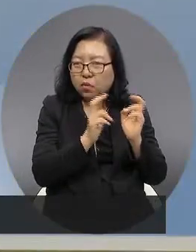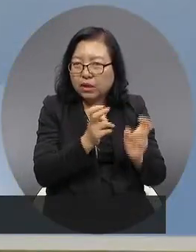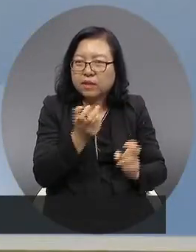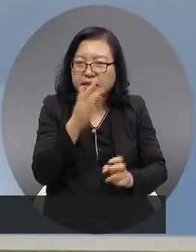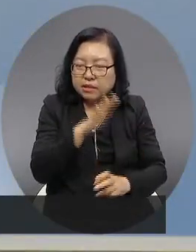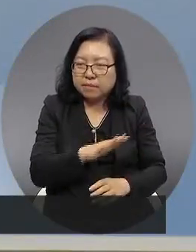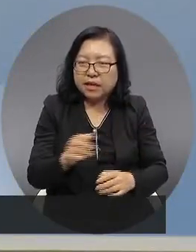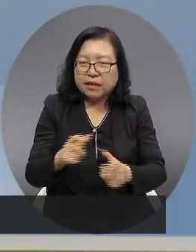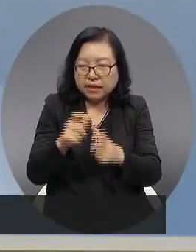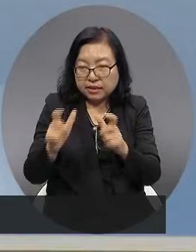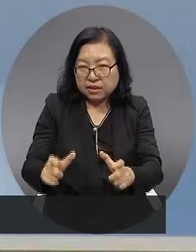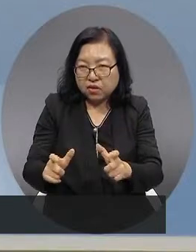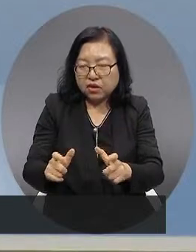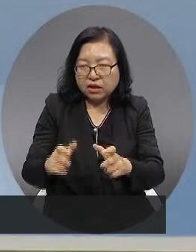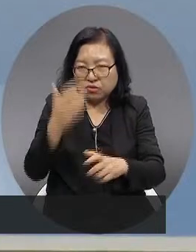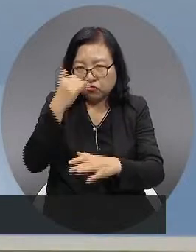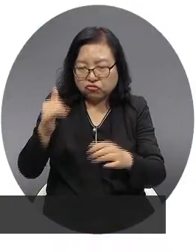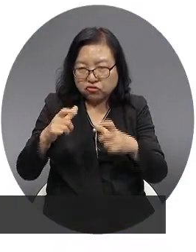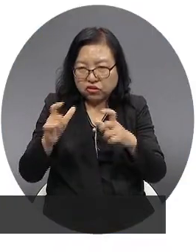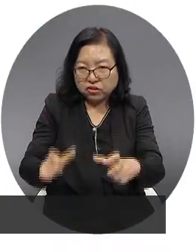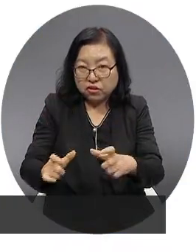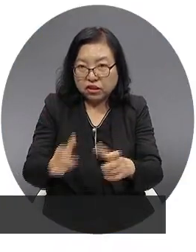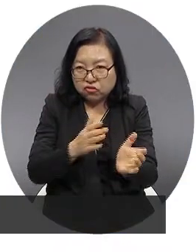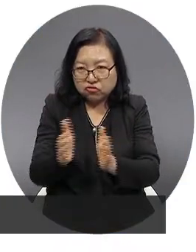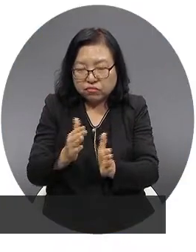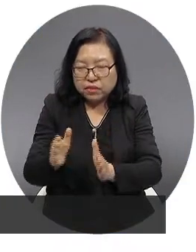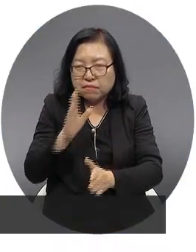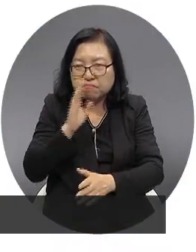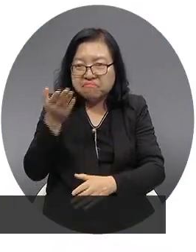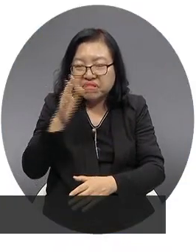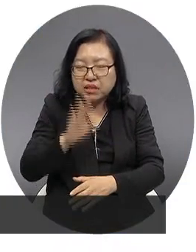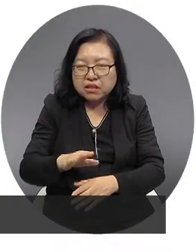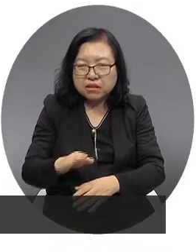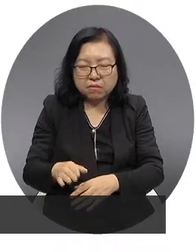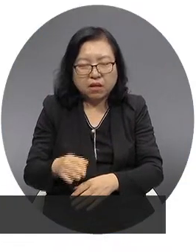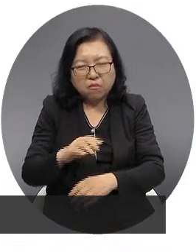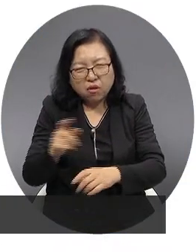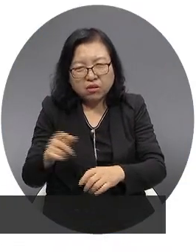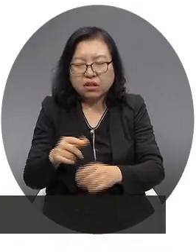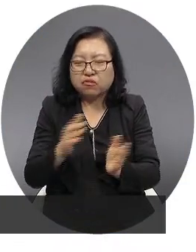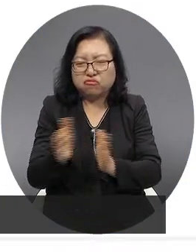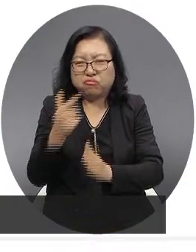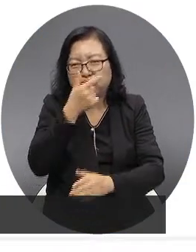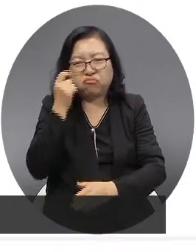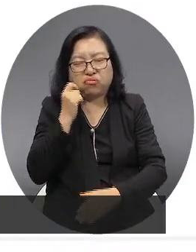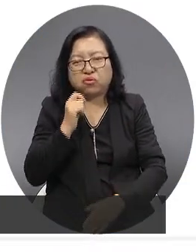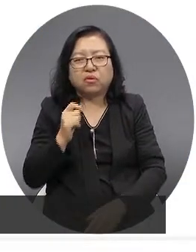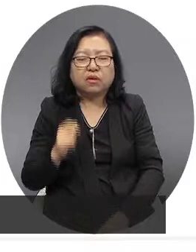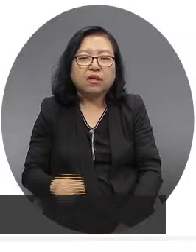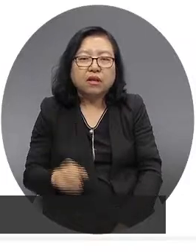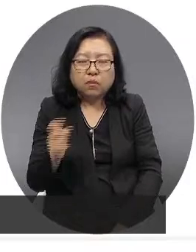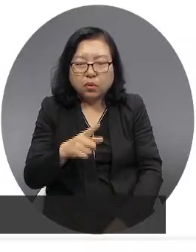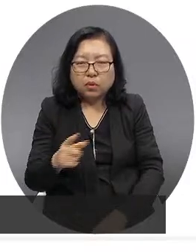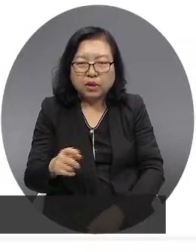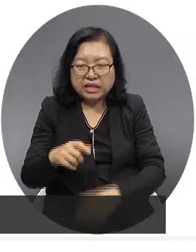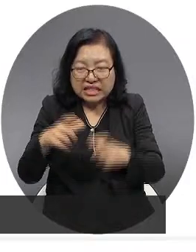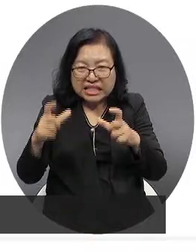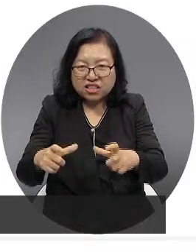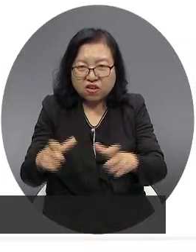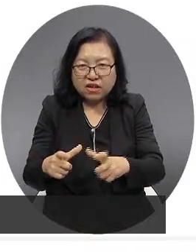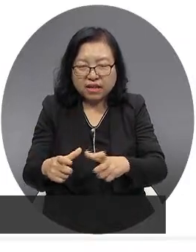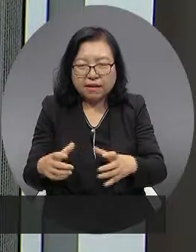모았지만 편리성과 서비스 등 준비 부족만 드러낸 상황. 오히려 지역 택시업계의 담합으로 비춰질 수